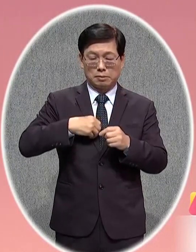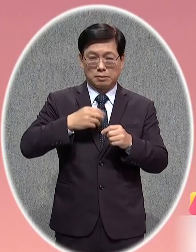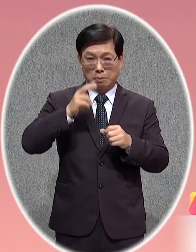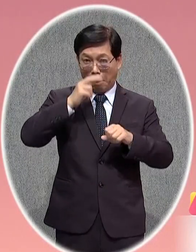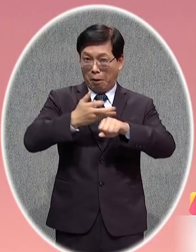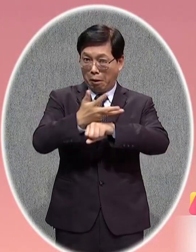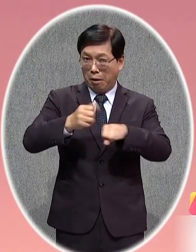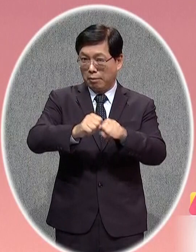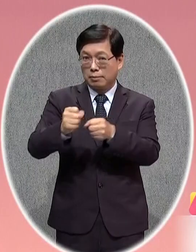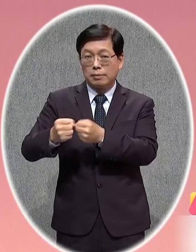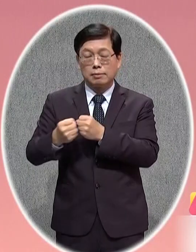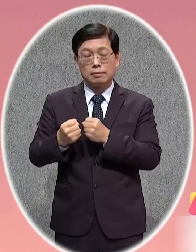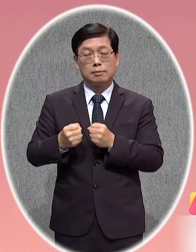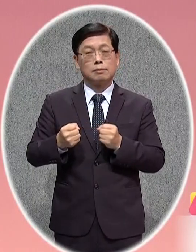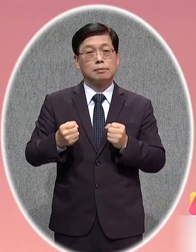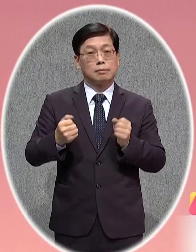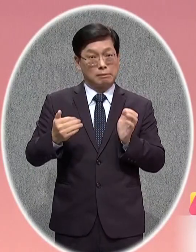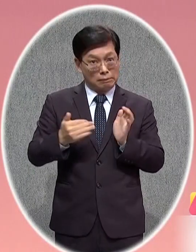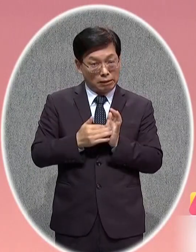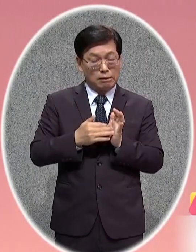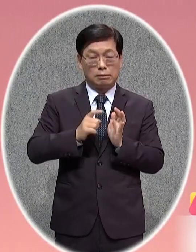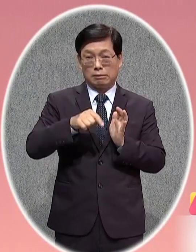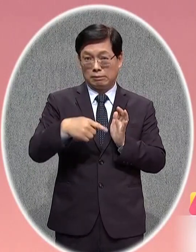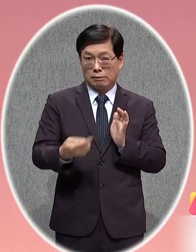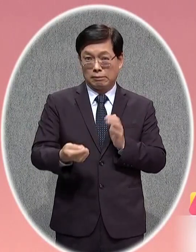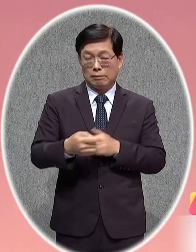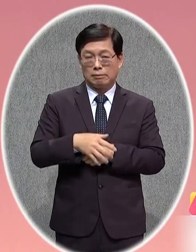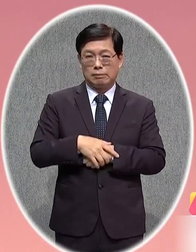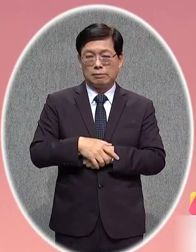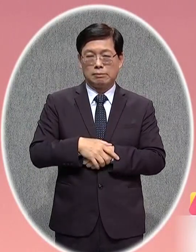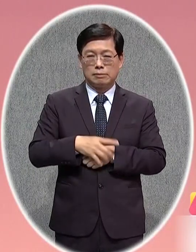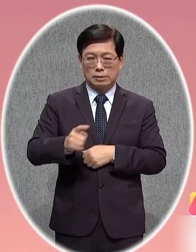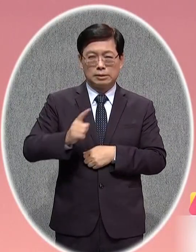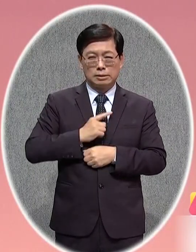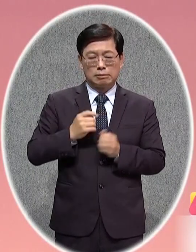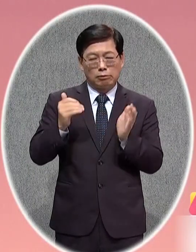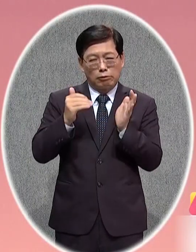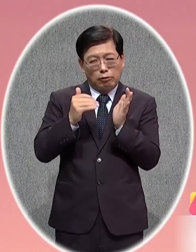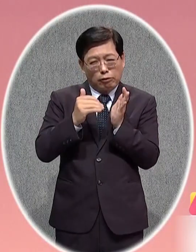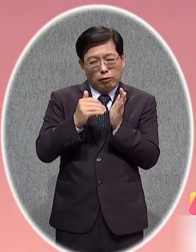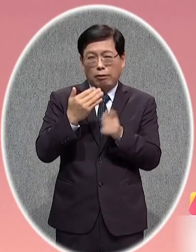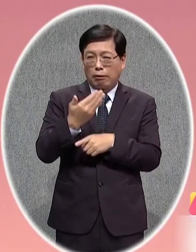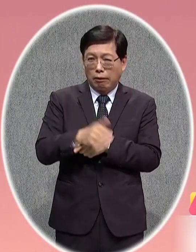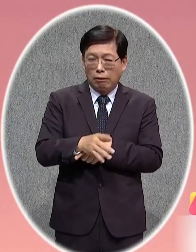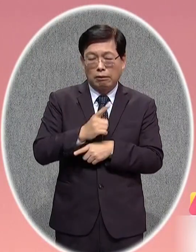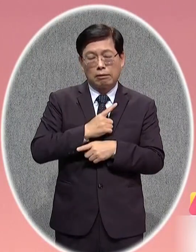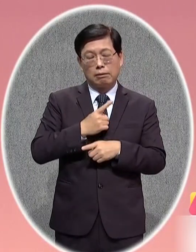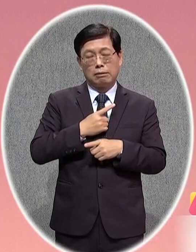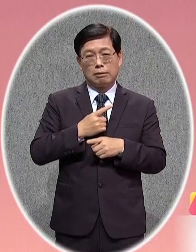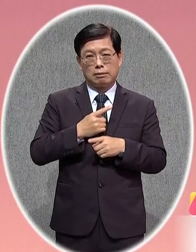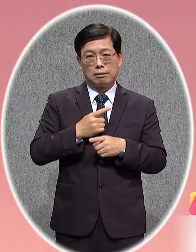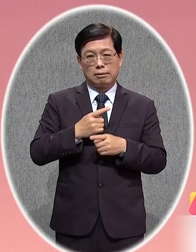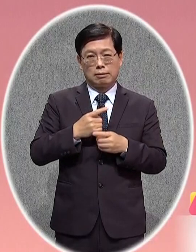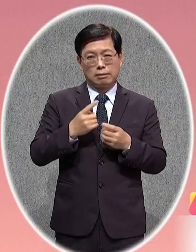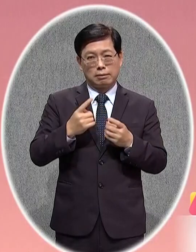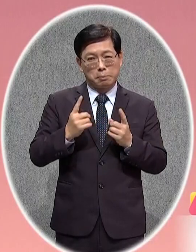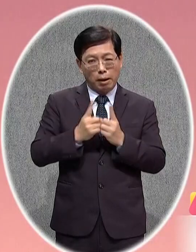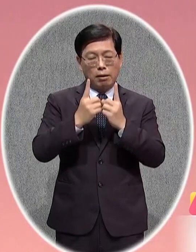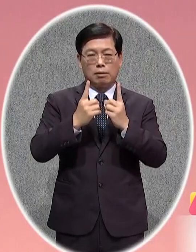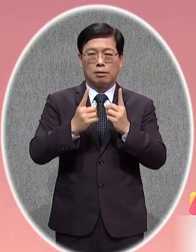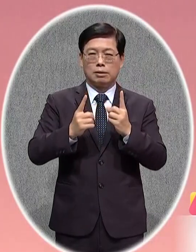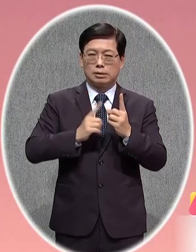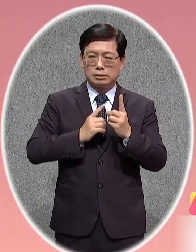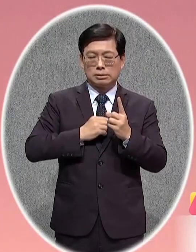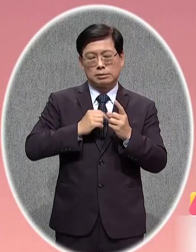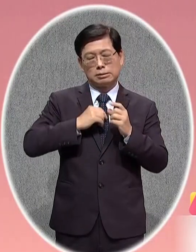藻礁，然后也让它在苟延残喘，在安乐死的一个情况，让它